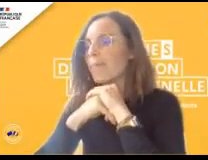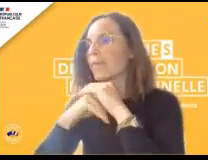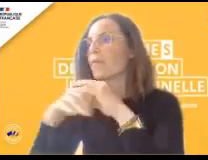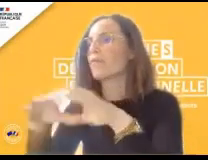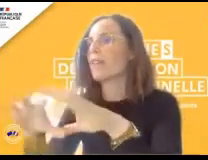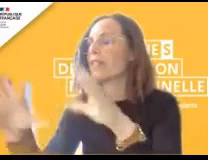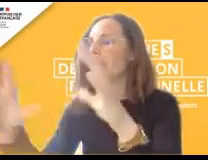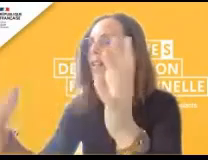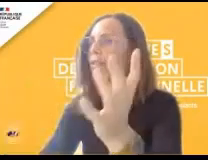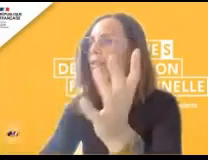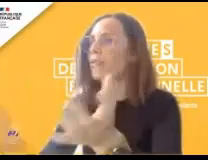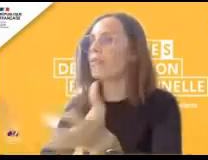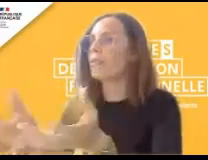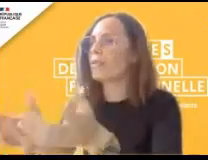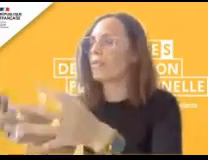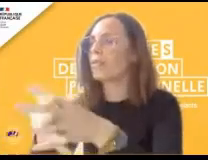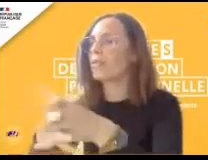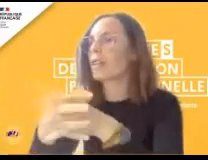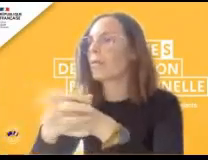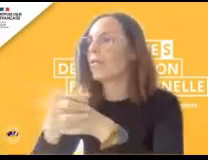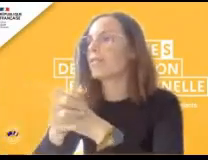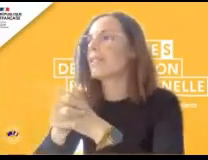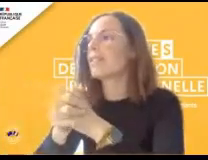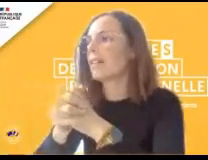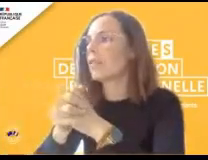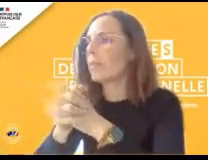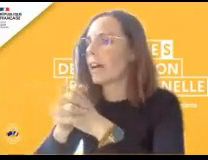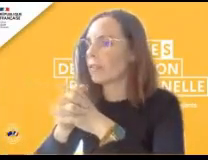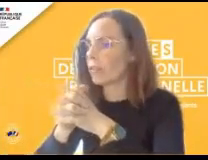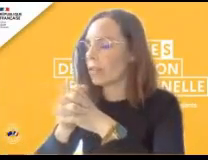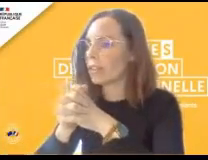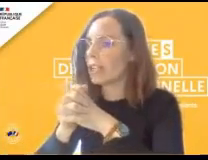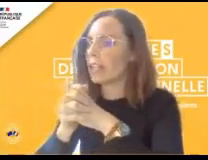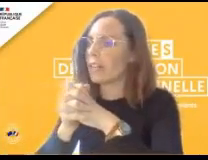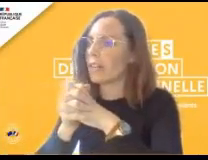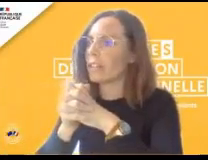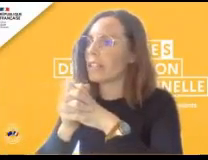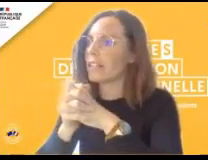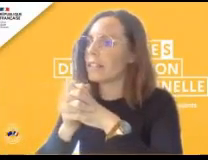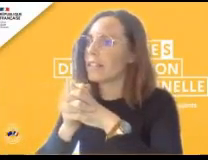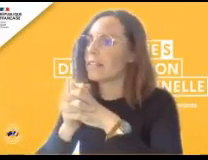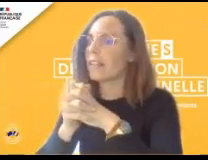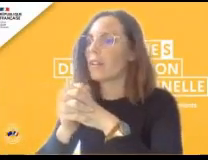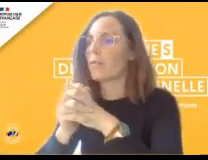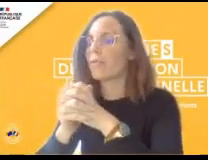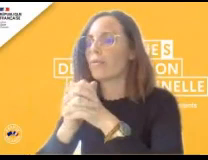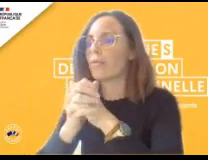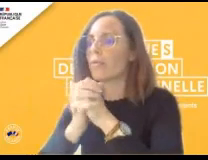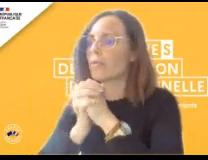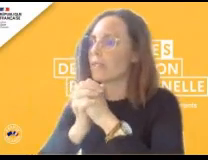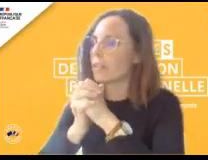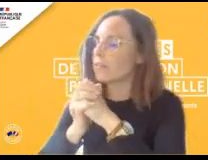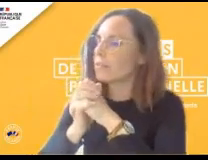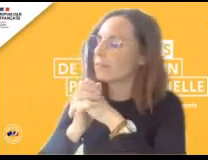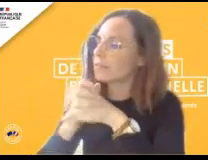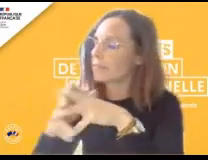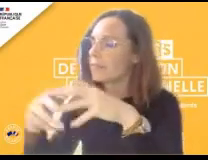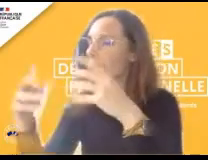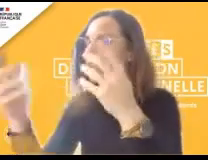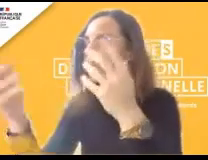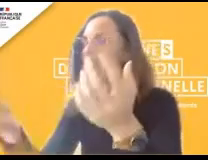là, vous avez une vision finalement des 5 opérateurs qui existent et en fonction de votre